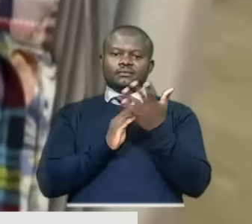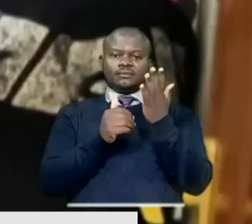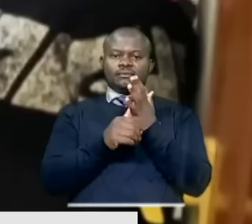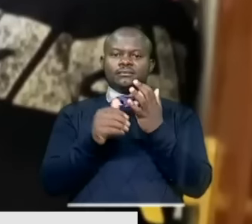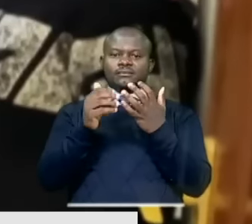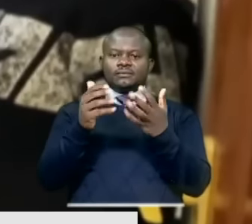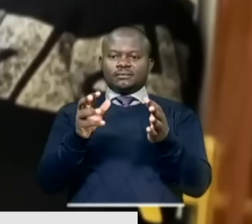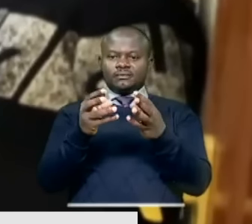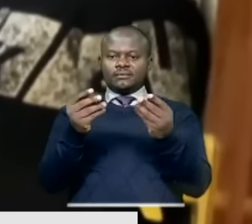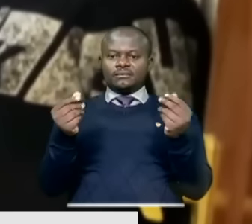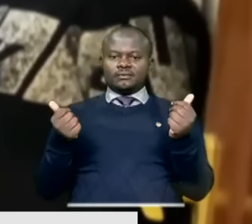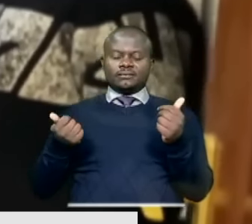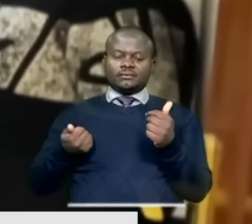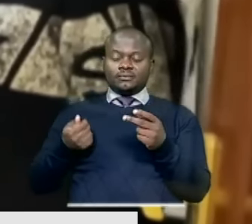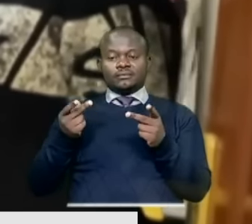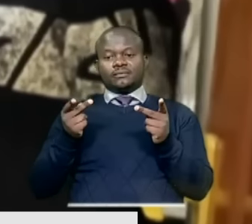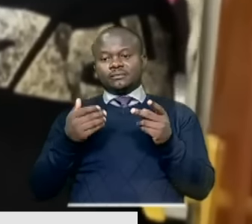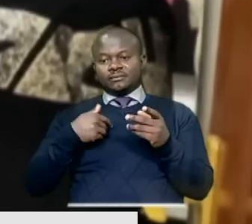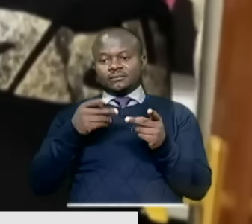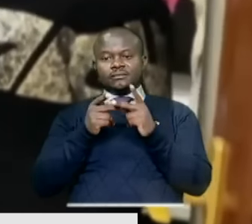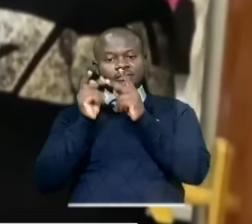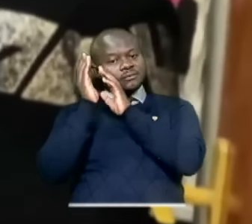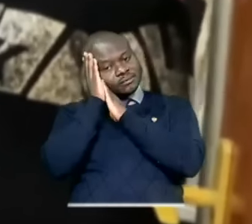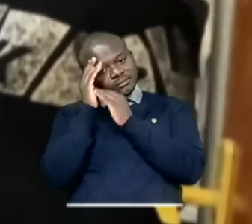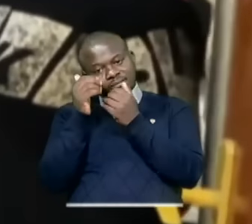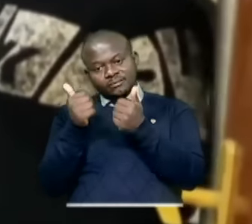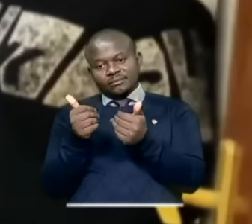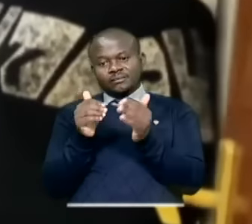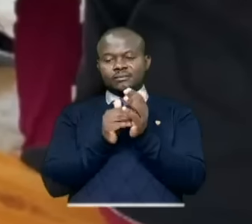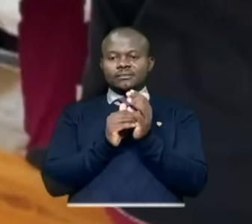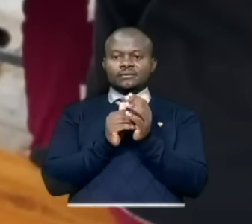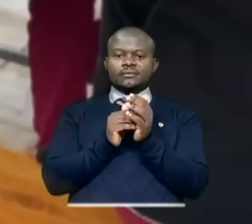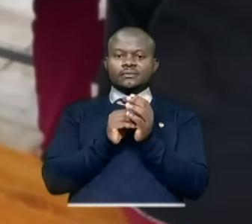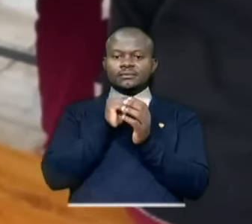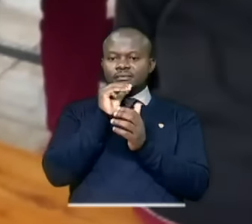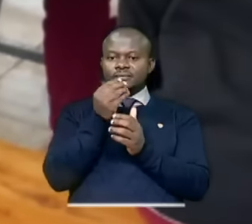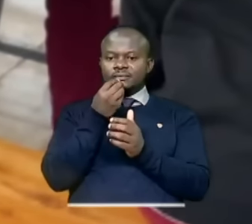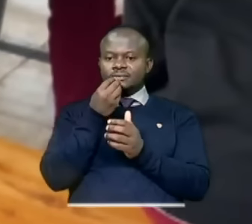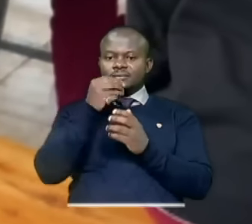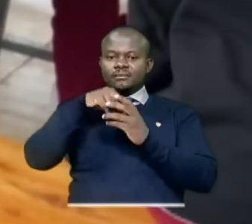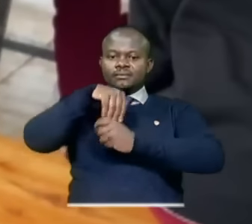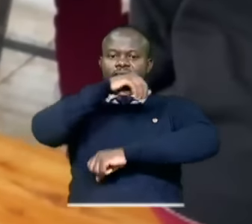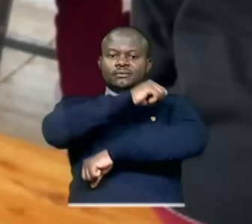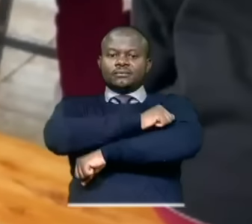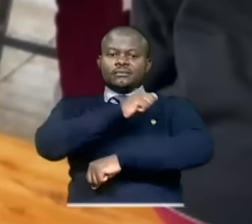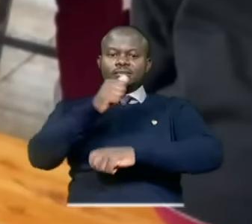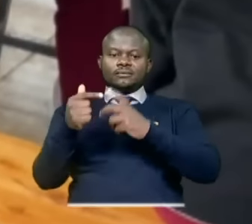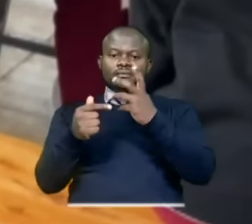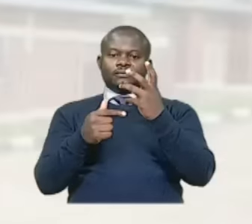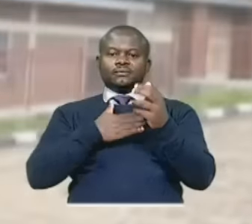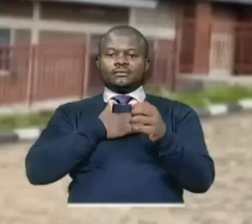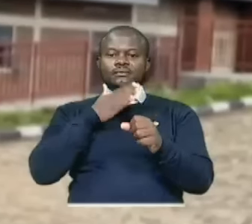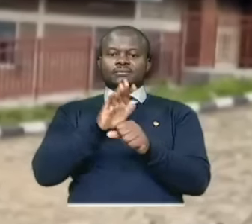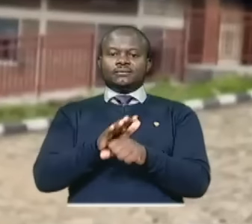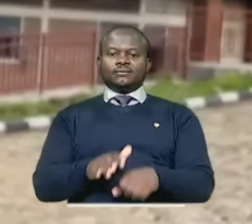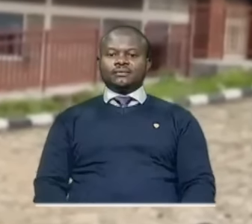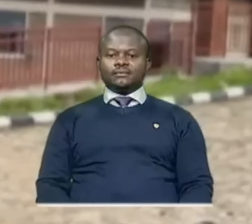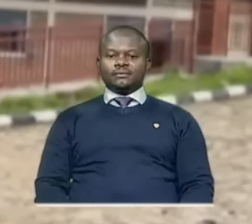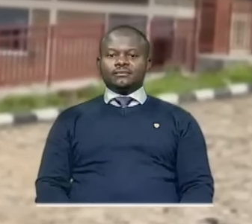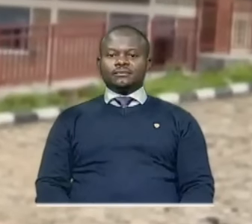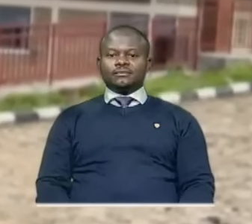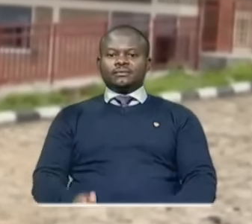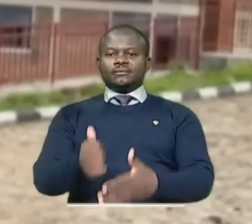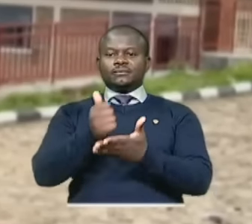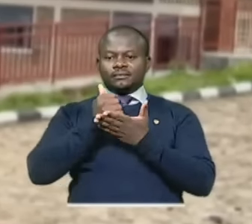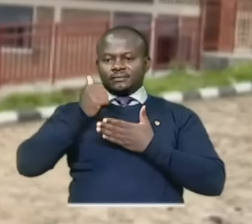gukemuka abakobwa bafite aho kuryama heza ndetse nta nubwo bakirira mu mashuri ibintu bishimira cyane. Biri kudufasha